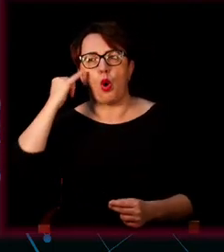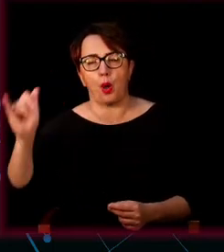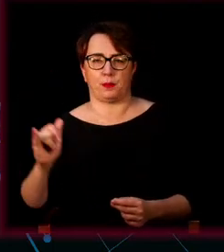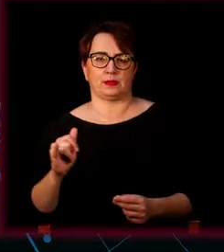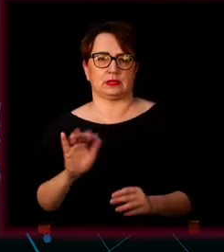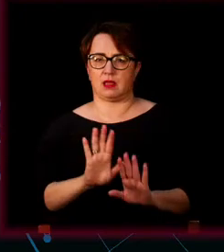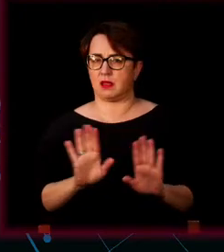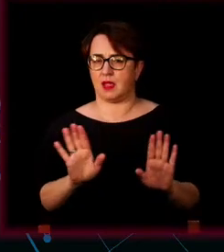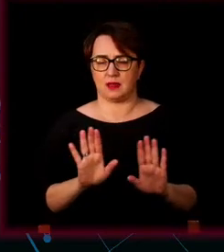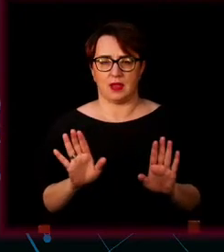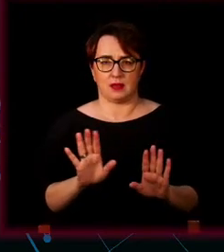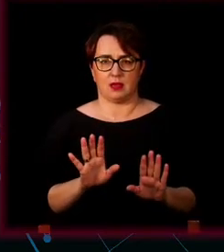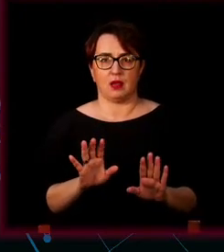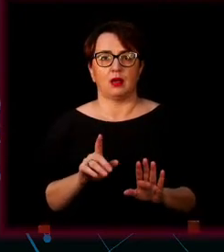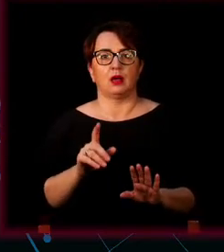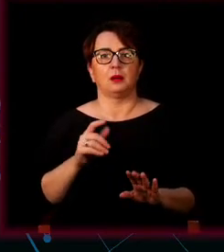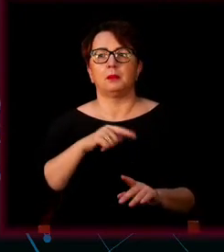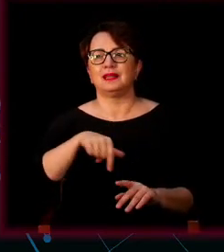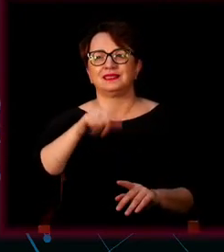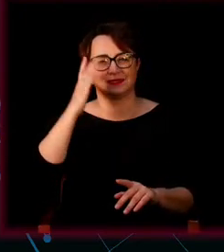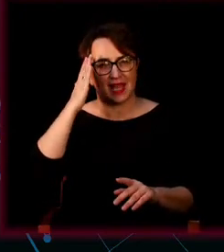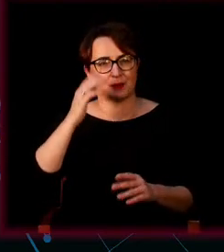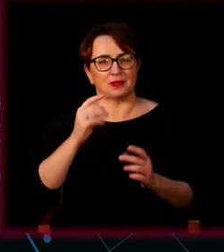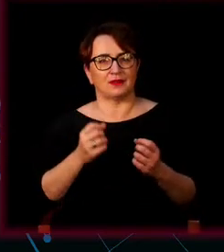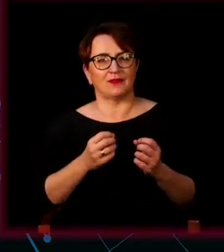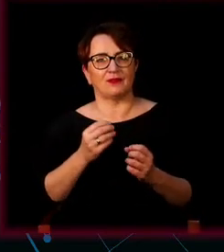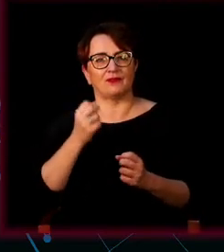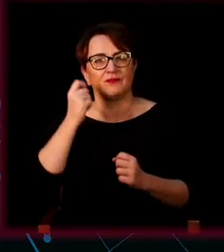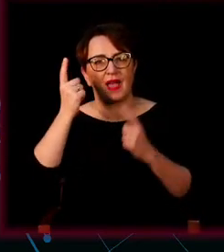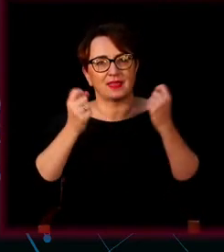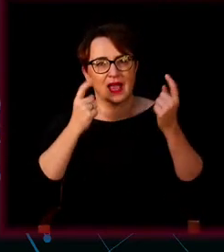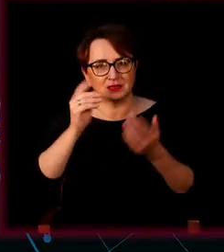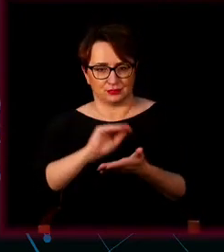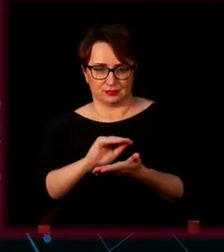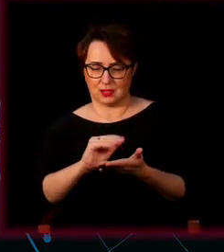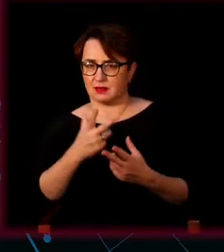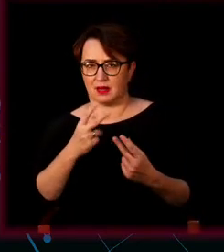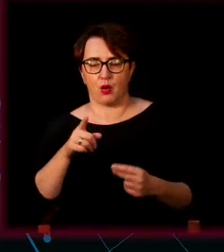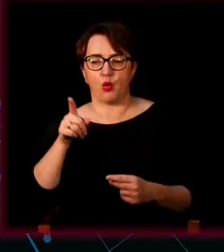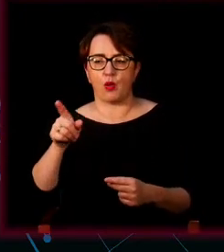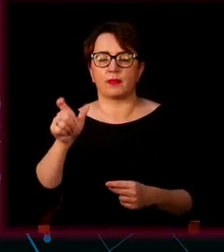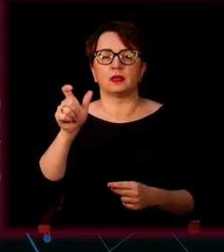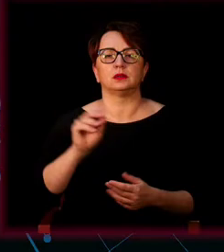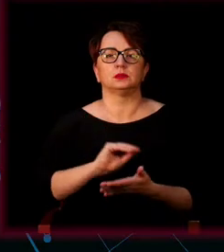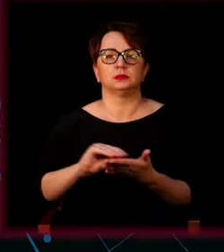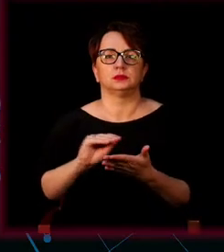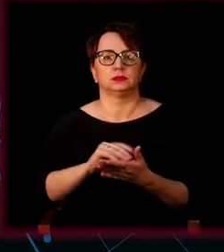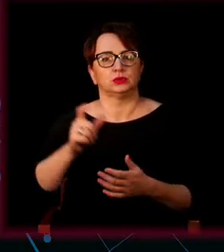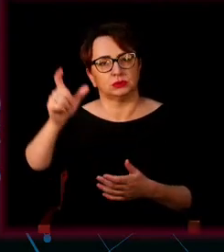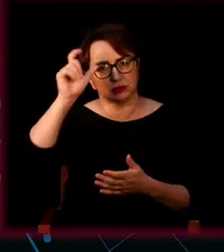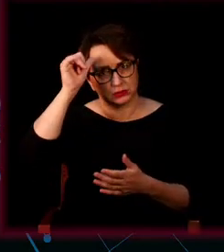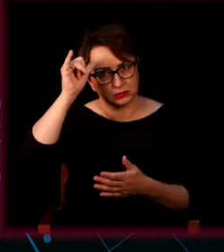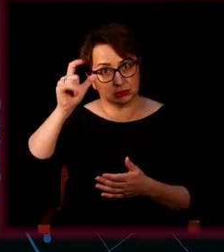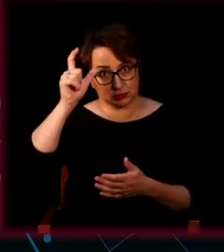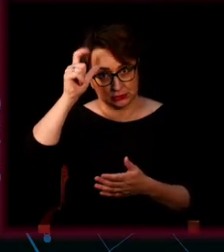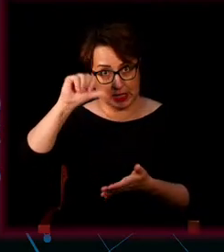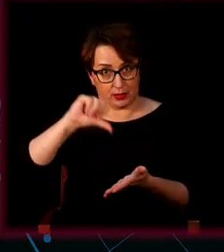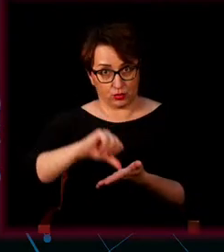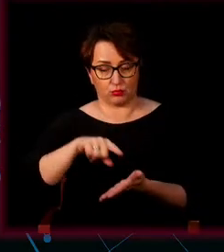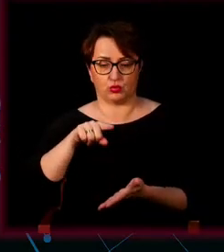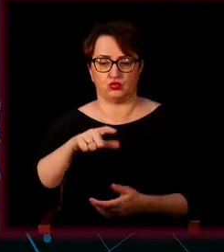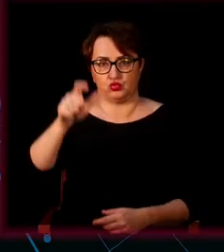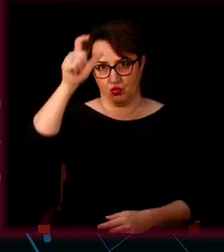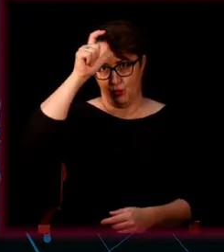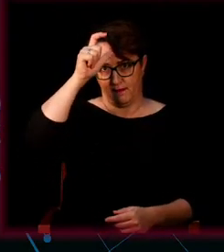która, tak, takie figury, które znamy z fantastyki, nie, u niej zawsze człowiek jest w centrum i to jest i